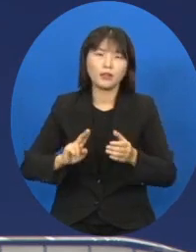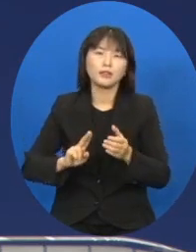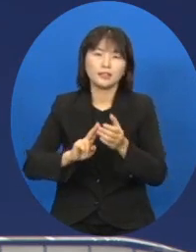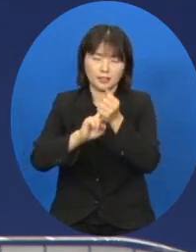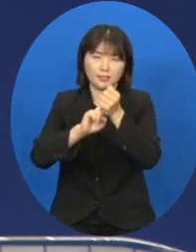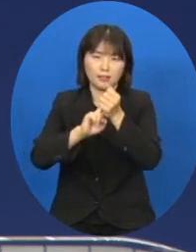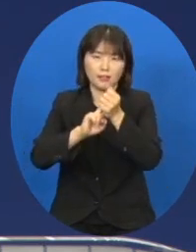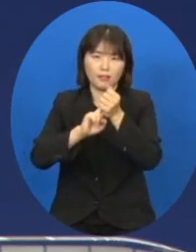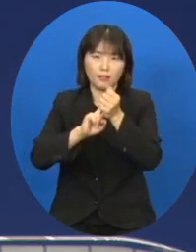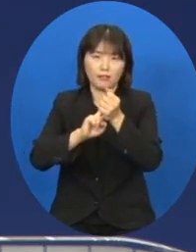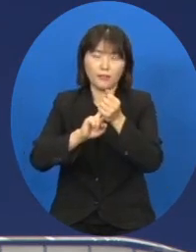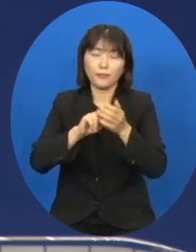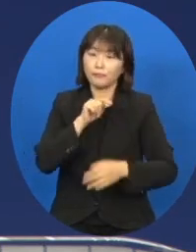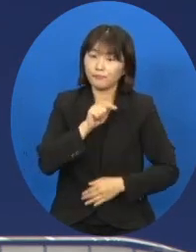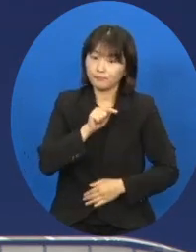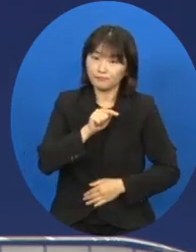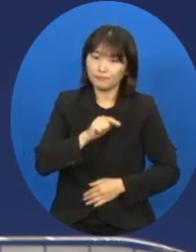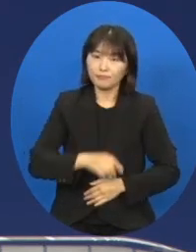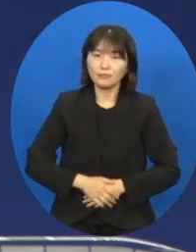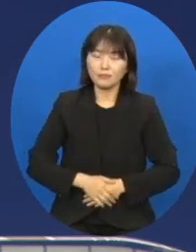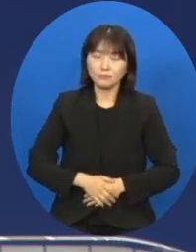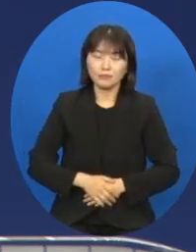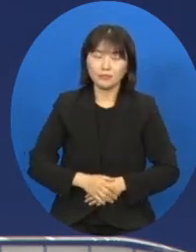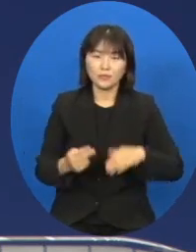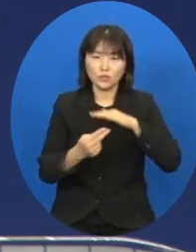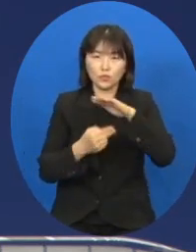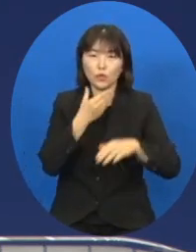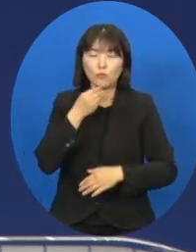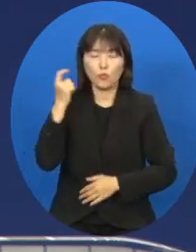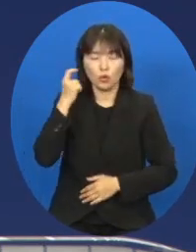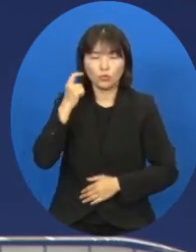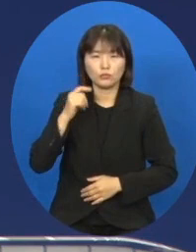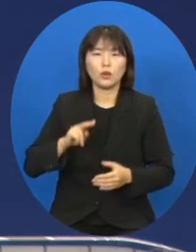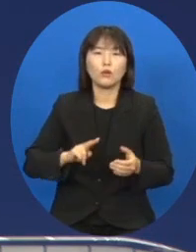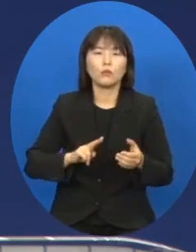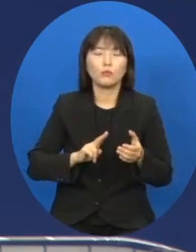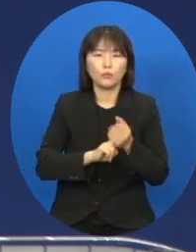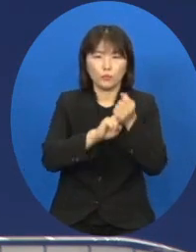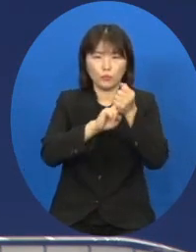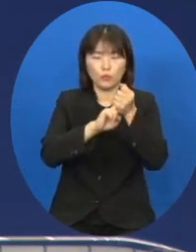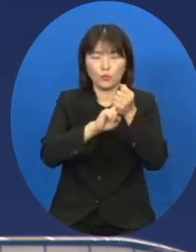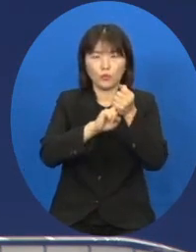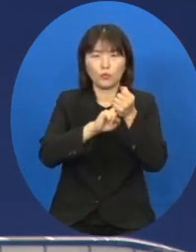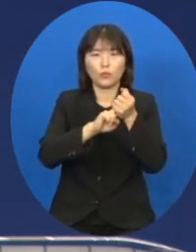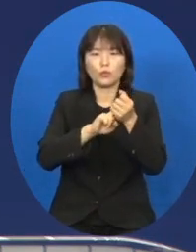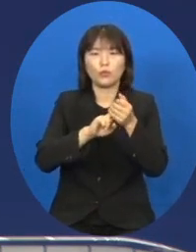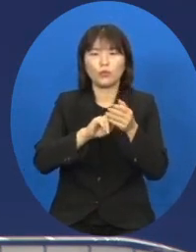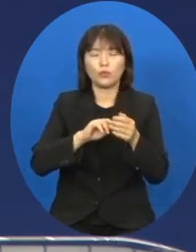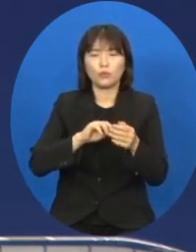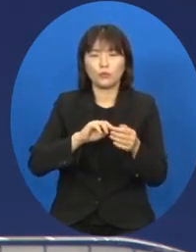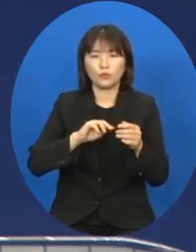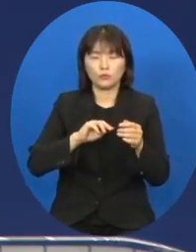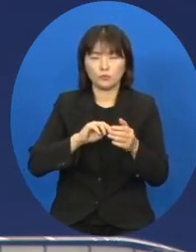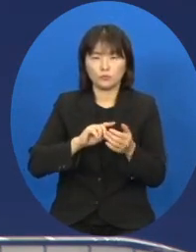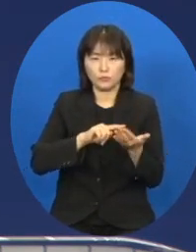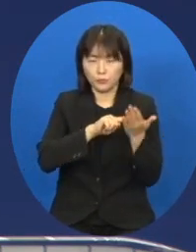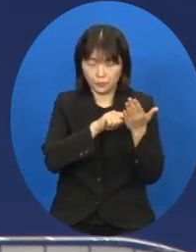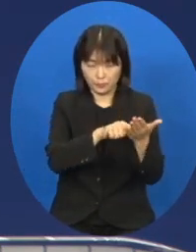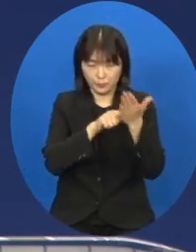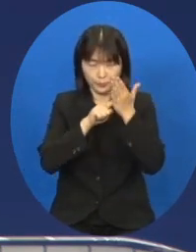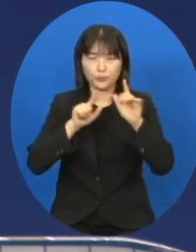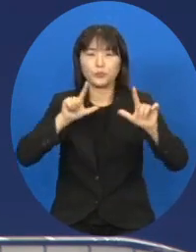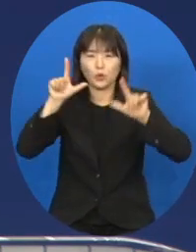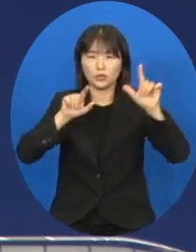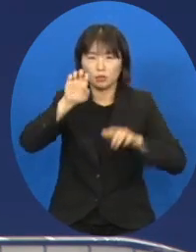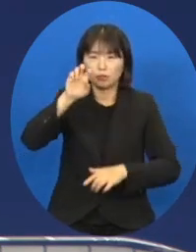기적인데, 이 기적을 요한복음은 표징이라고 그렇게 표현을 했습니다. 이 표징이라고